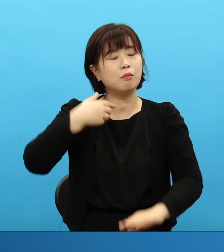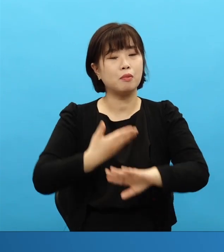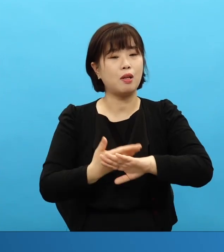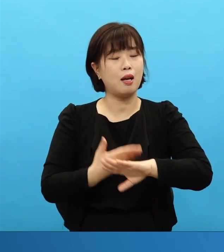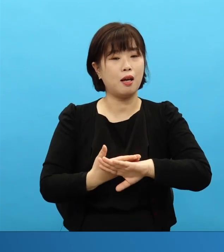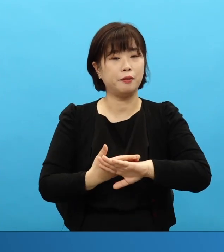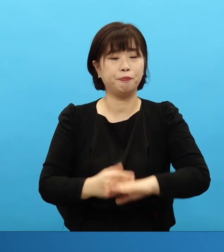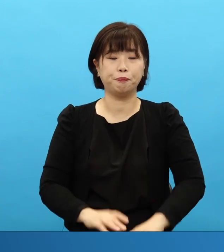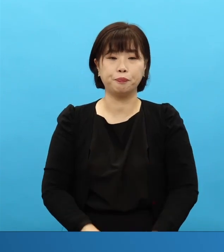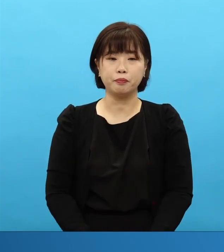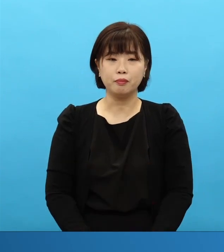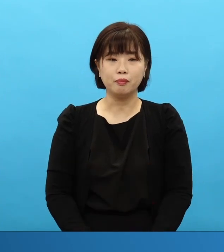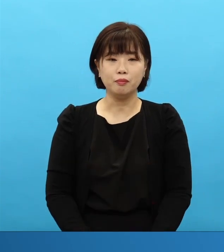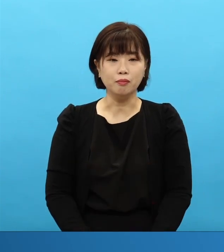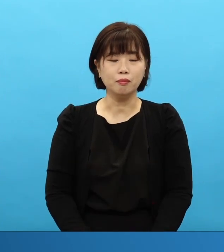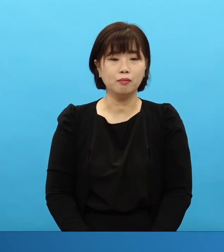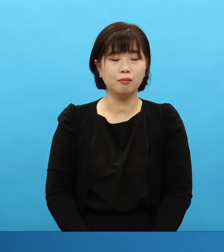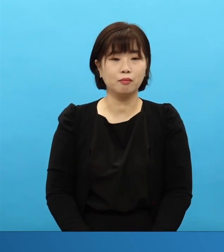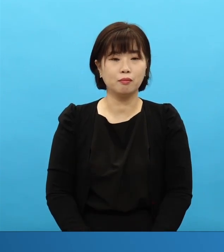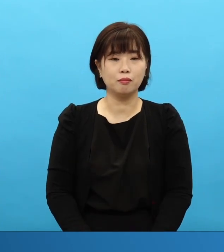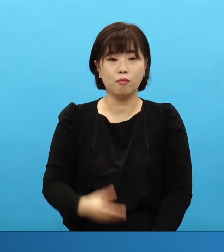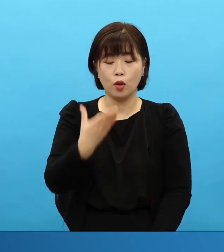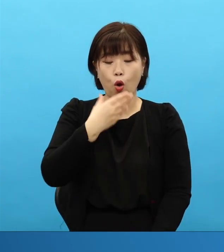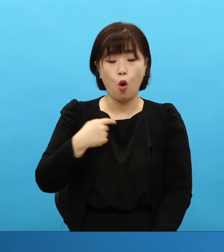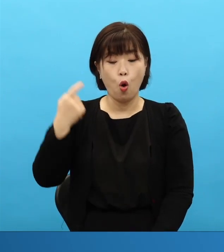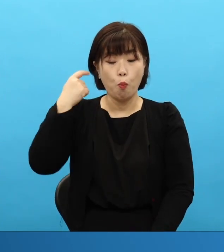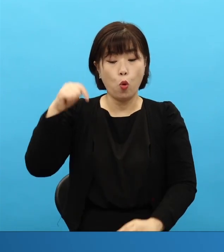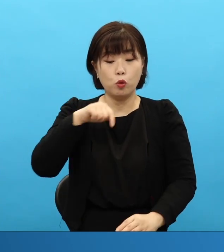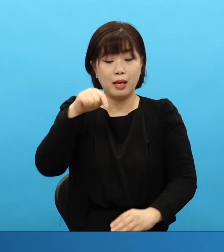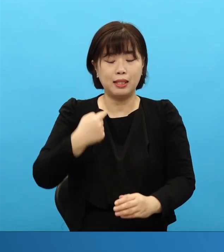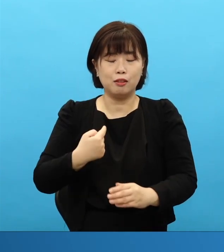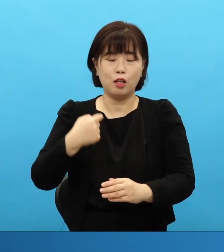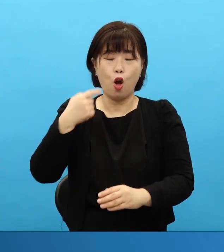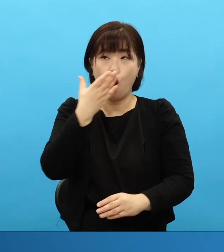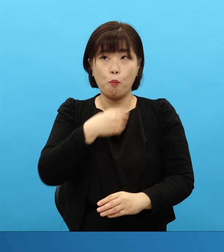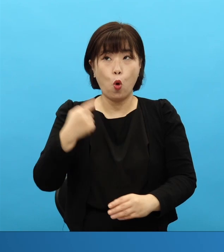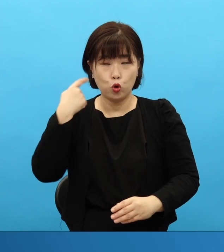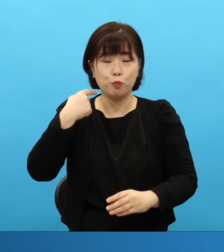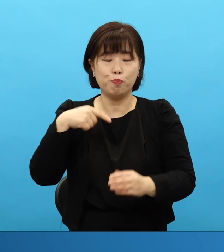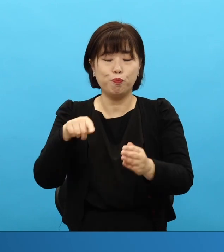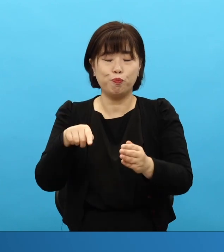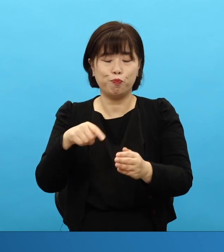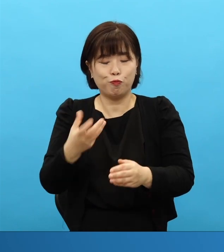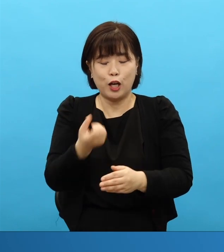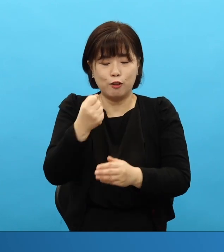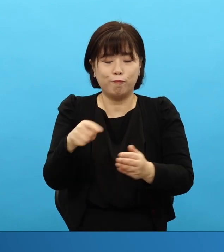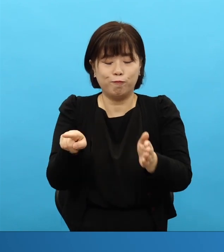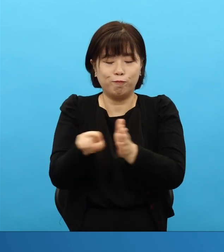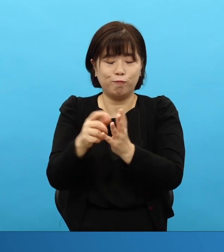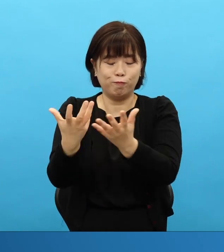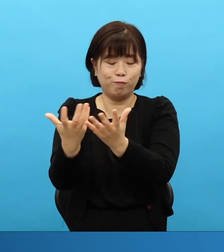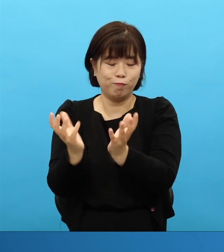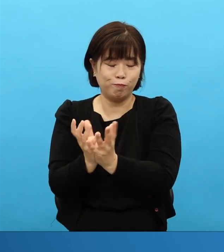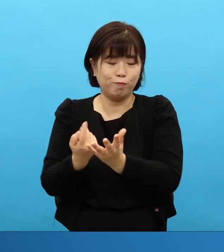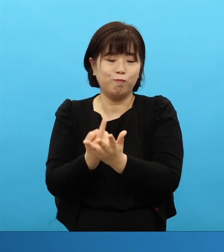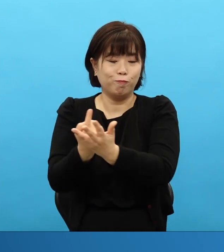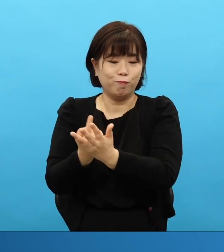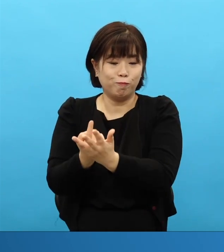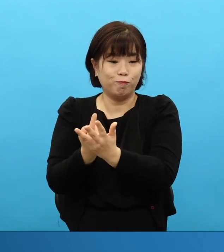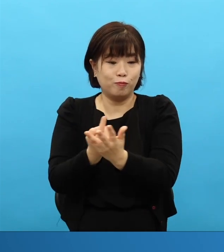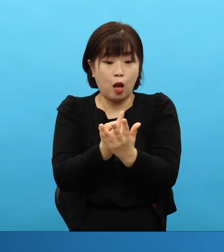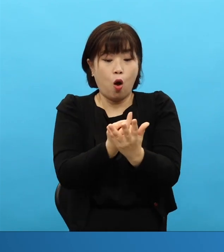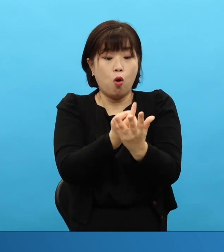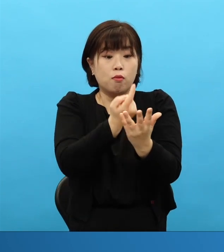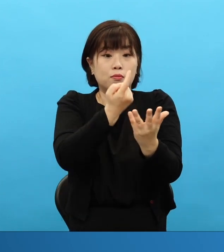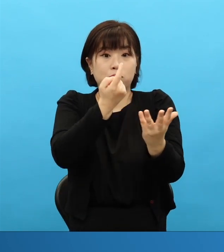그 부분이 확인되어지는 것 같아요. 그래서 혼자 있을 때 무엇 때문에 가장